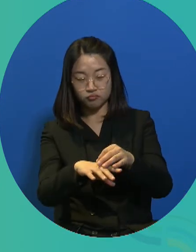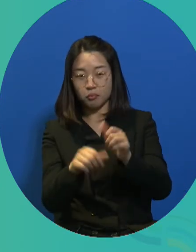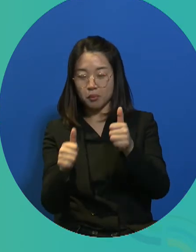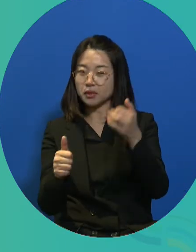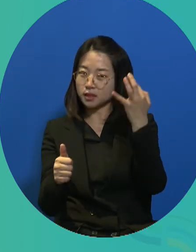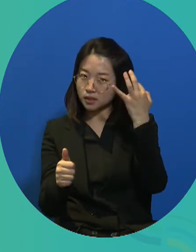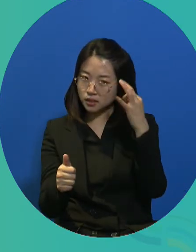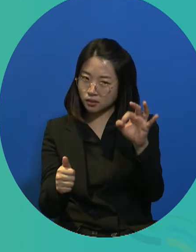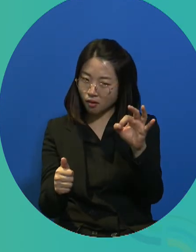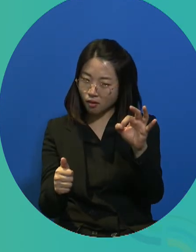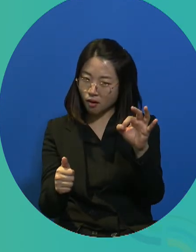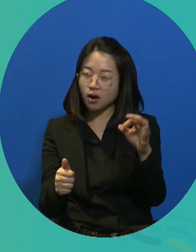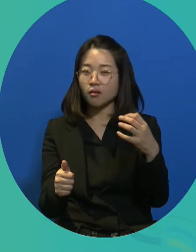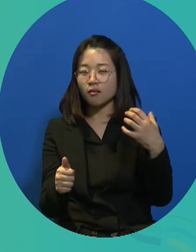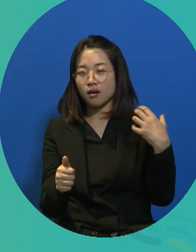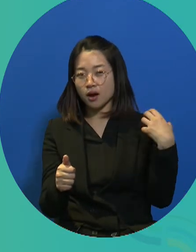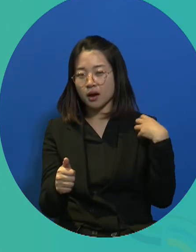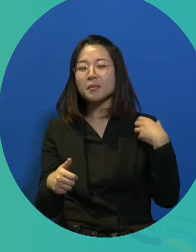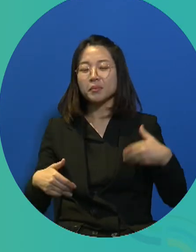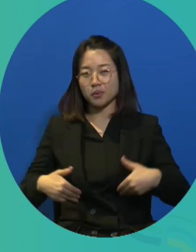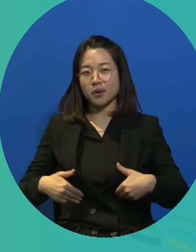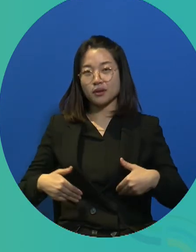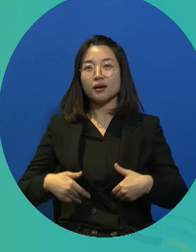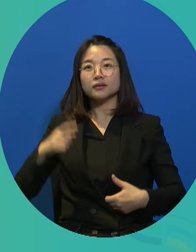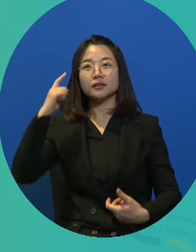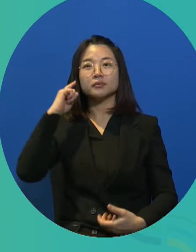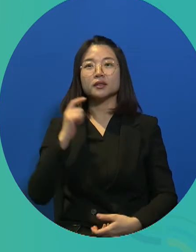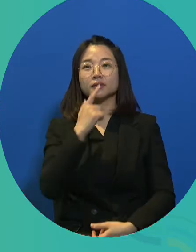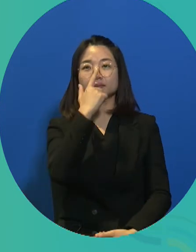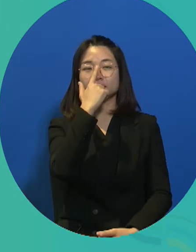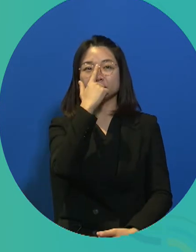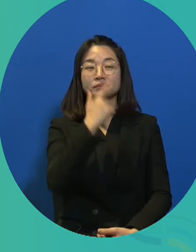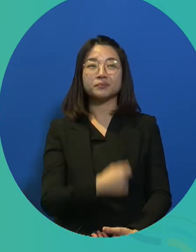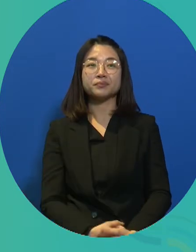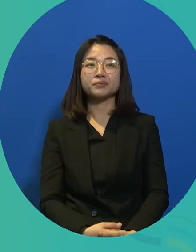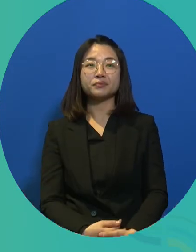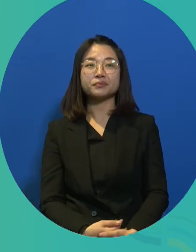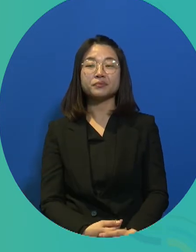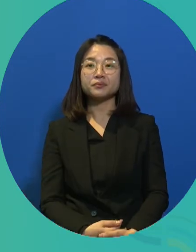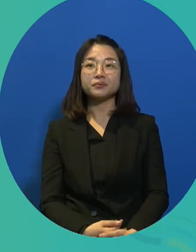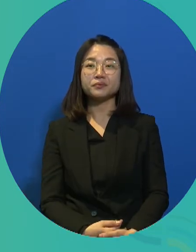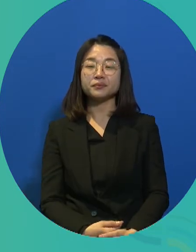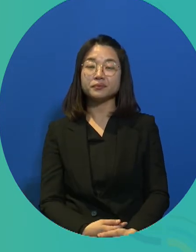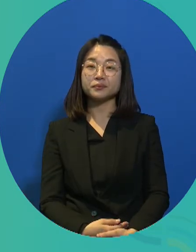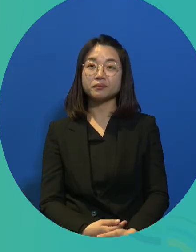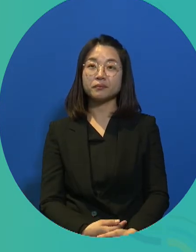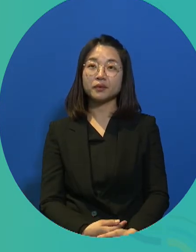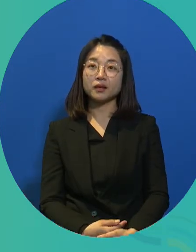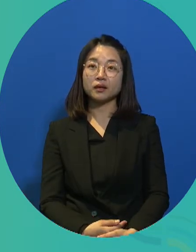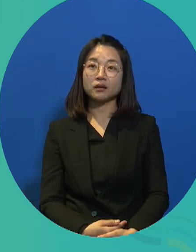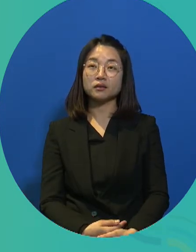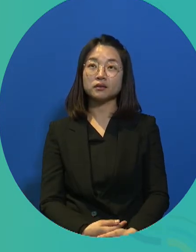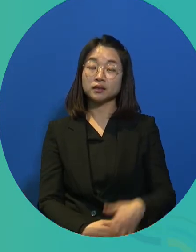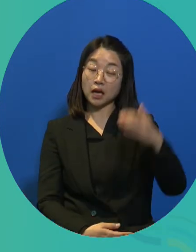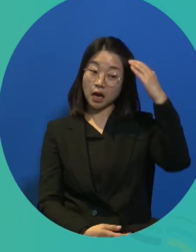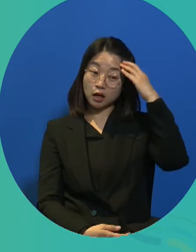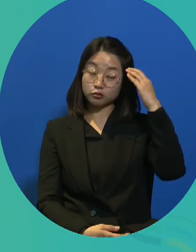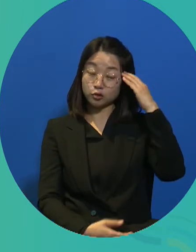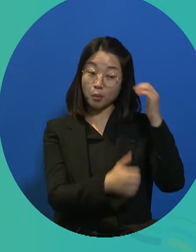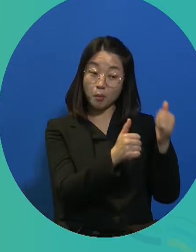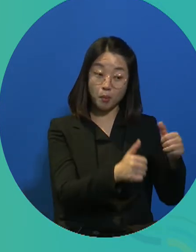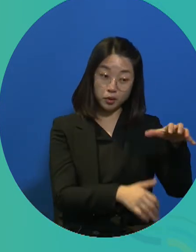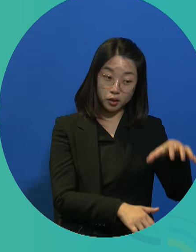법원이 이제 역할을 해야 될 필요가 있지 않을까 싶습니다. 국내 법원이나 국가인권기구 등이